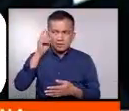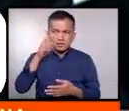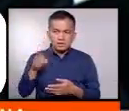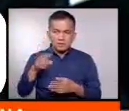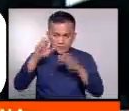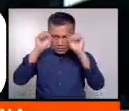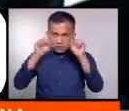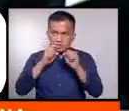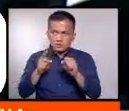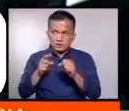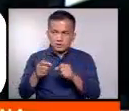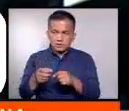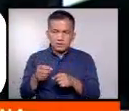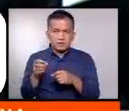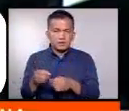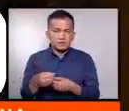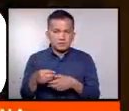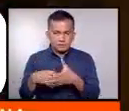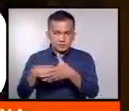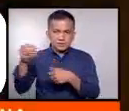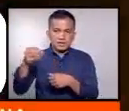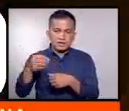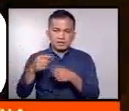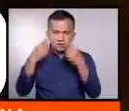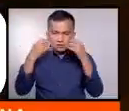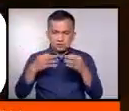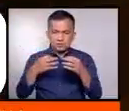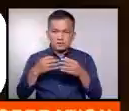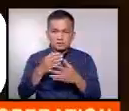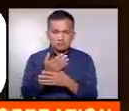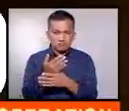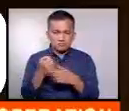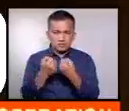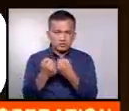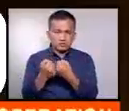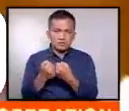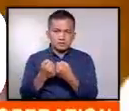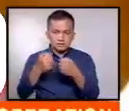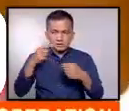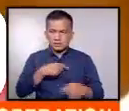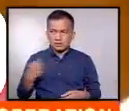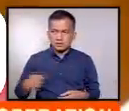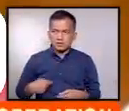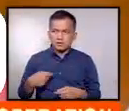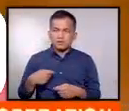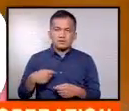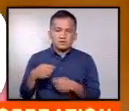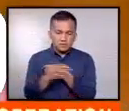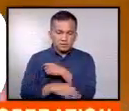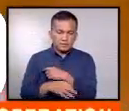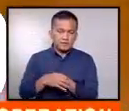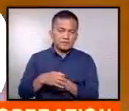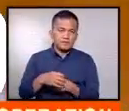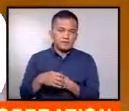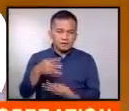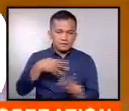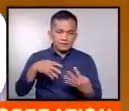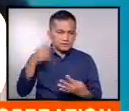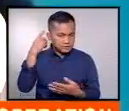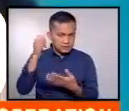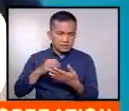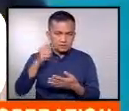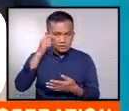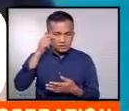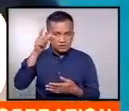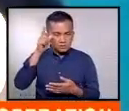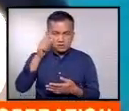na ang naturang desisyon sa gitna ng panibagong tensyon sa China. Para naman kay Foreign Affairs Secretary Teddy Loxin, hindi itong tamang panahon